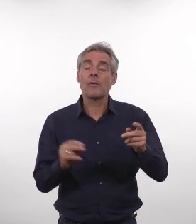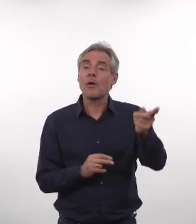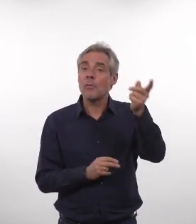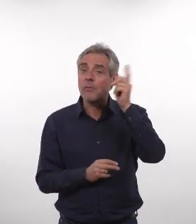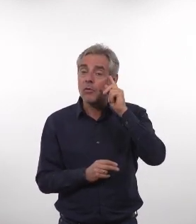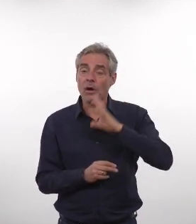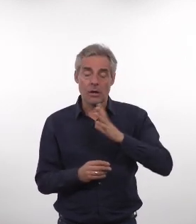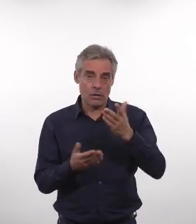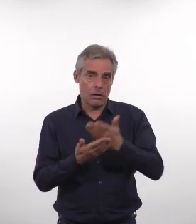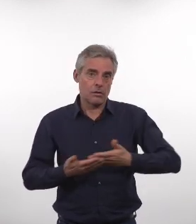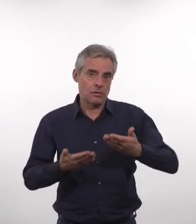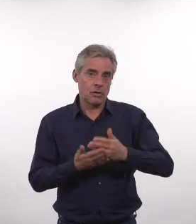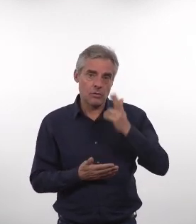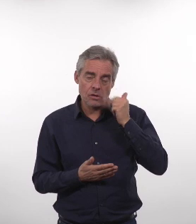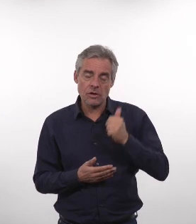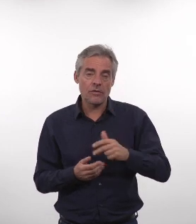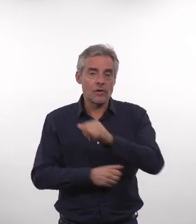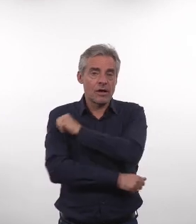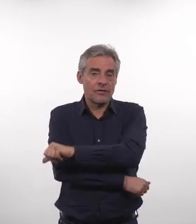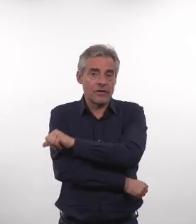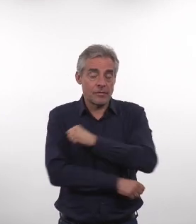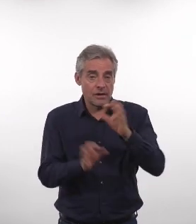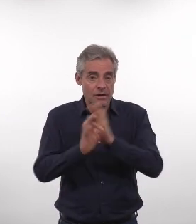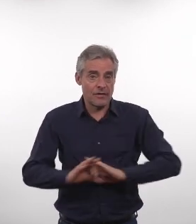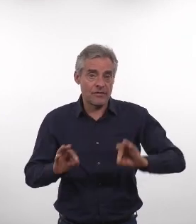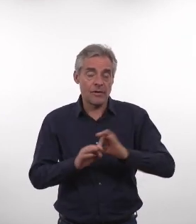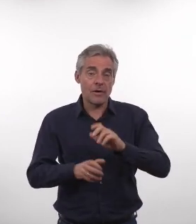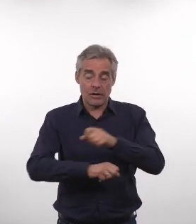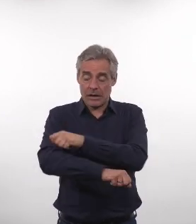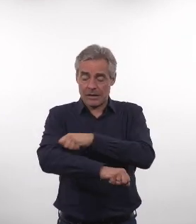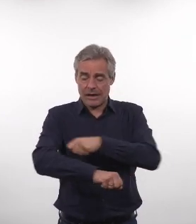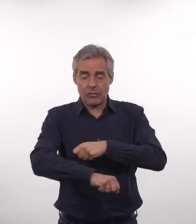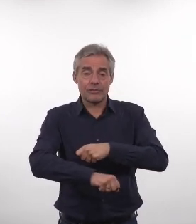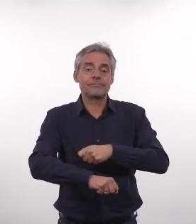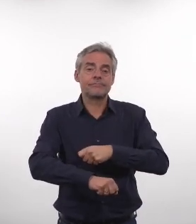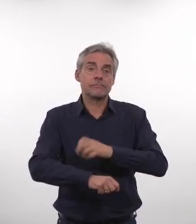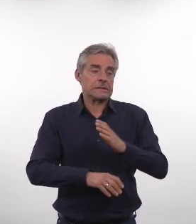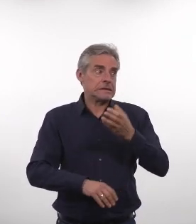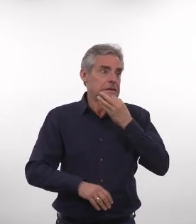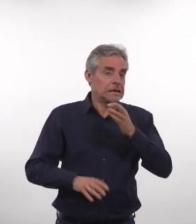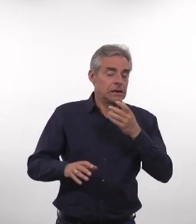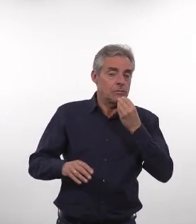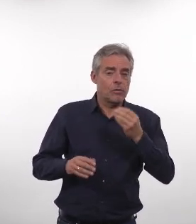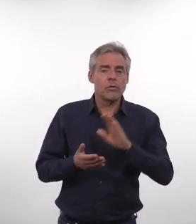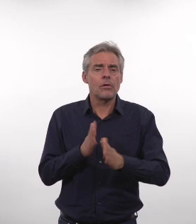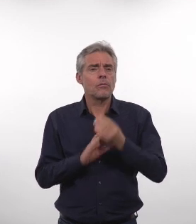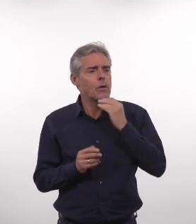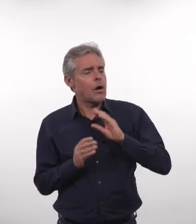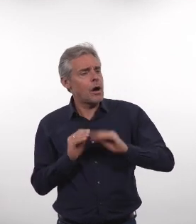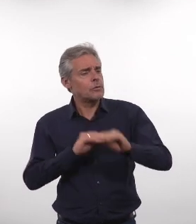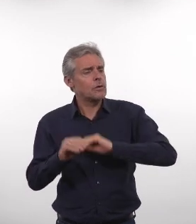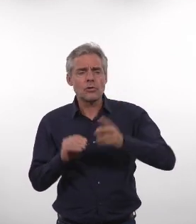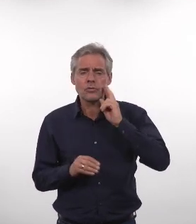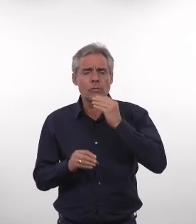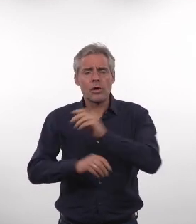eu le cas quand il n'y avait pas d'infirmière dans la boucle où on a mis en place un garrot et on nous a alerté en disant bon bah c'est bon, on a bien fait l'habituation aux soins, il